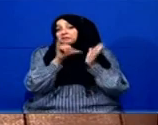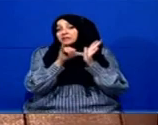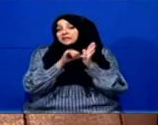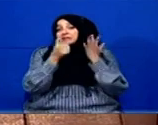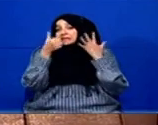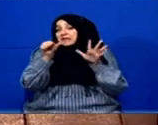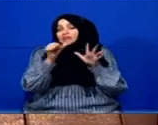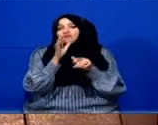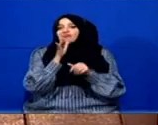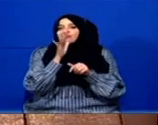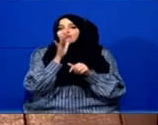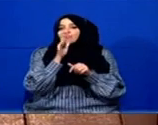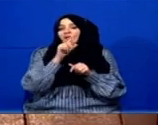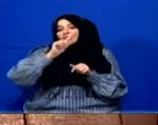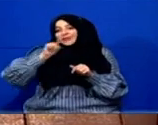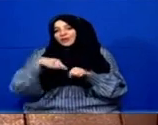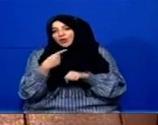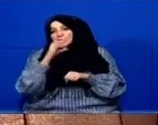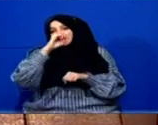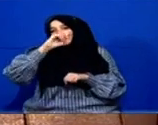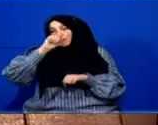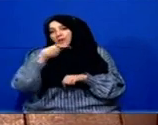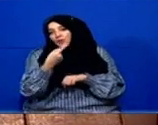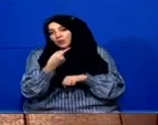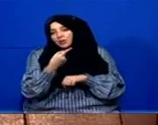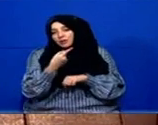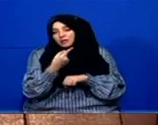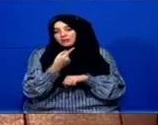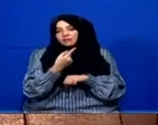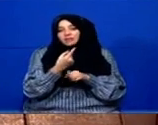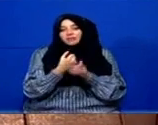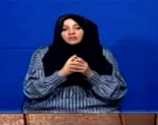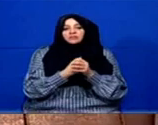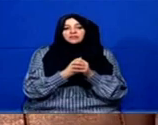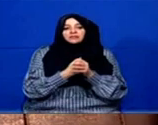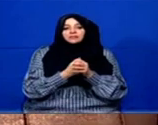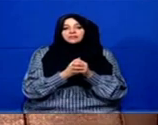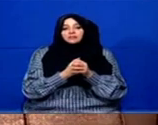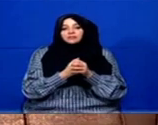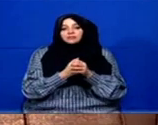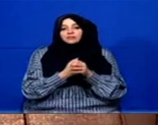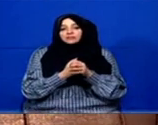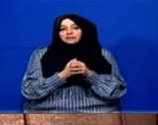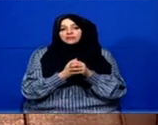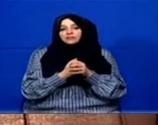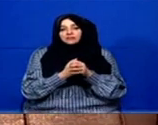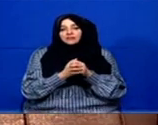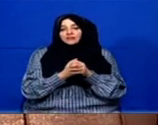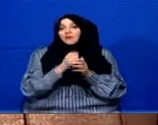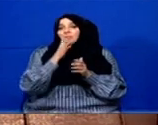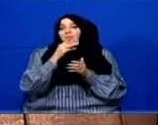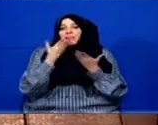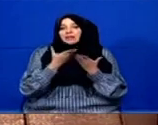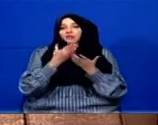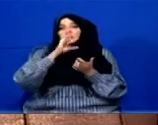ثلث الاسهم على عدد الرؤوس لها هو 16 الجواب لانه علم الفرائض في هذا